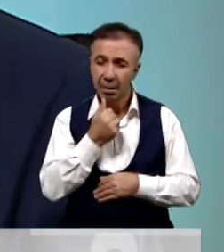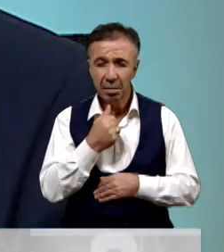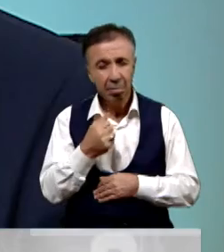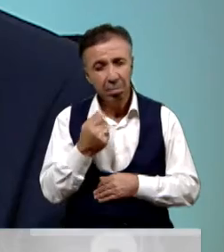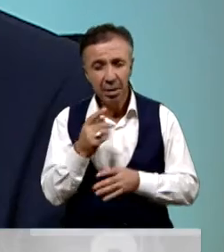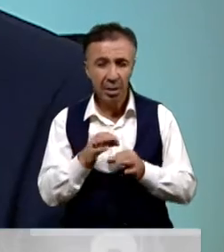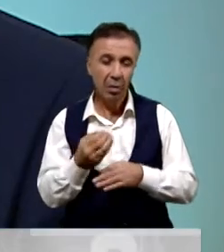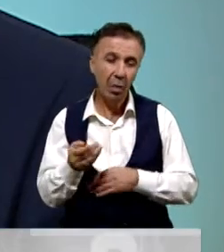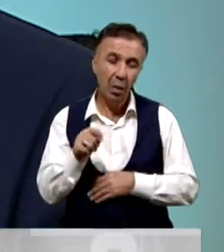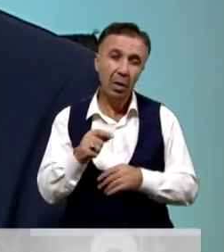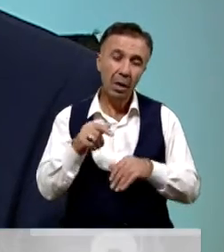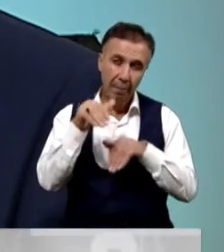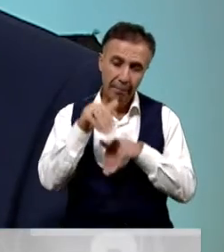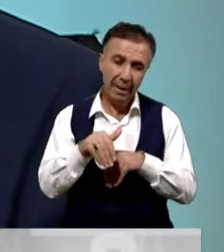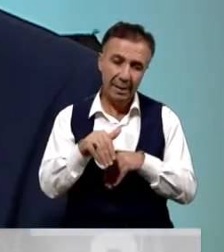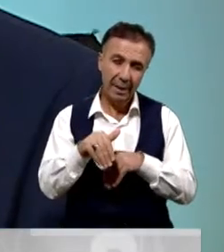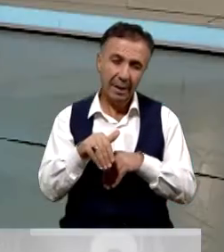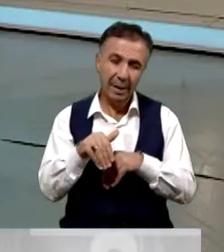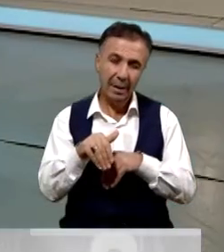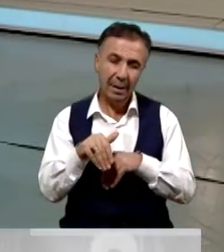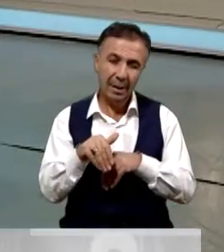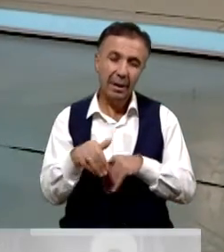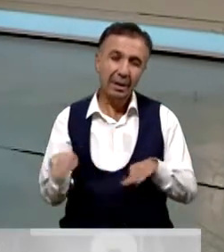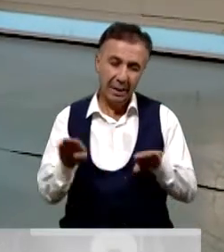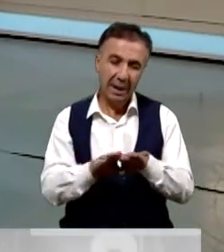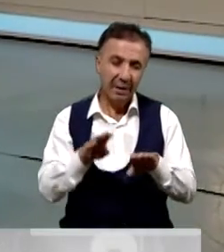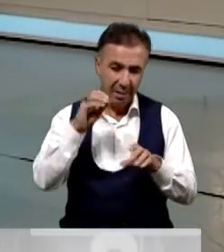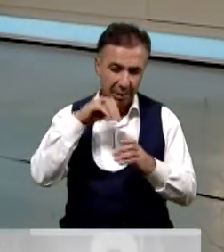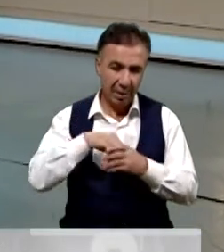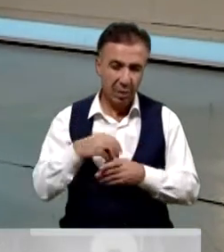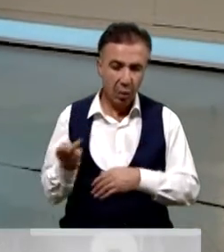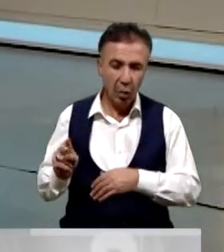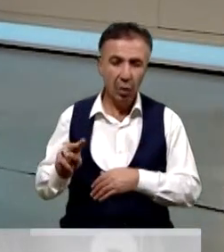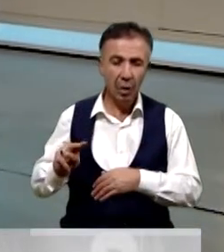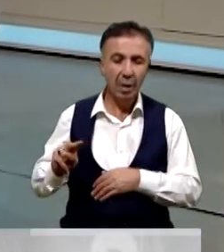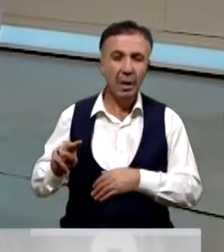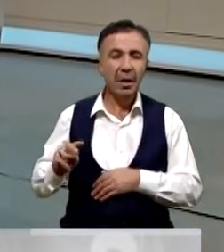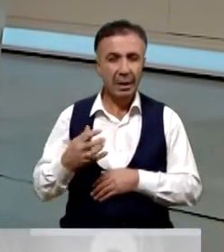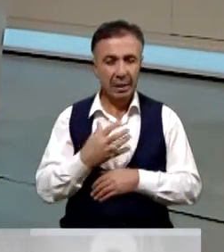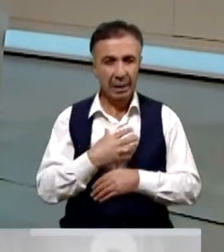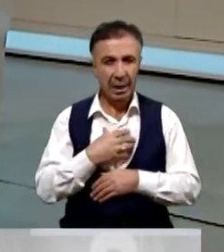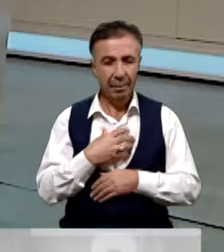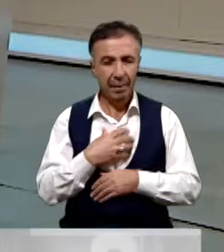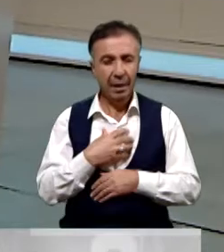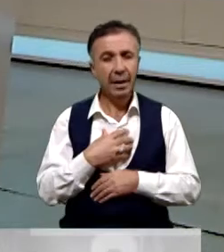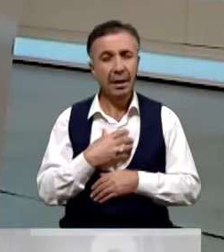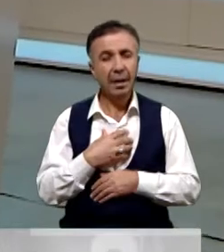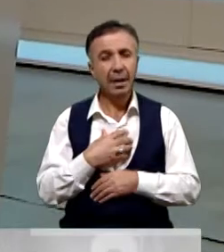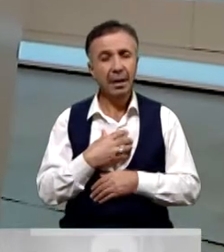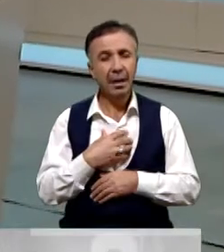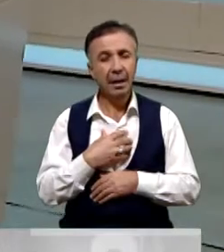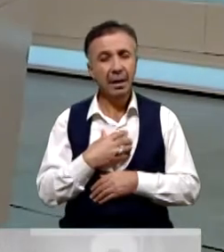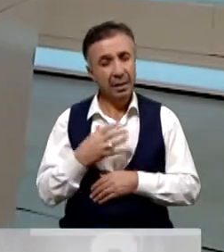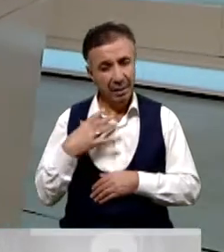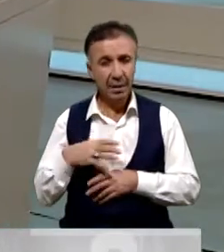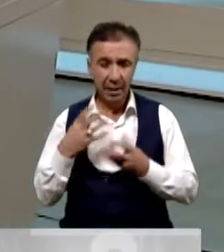defnedilmek için ölü sahipleri cenaze sahipleri öyle bir teşebbüste bulunsalar olabilir mi